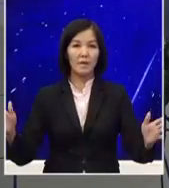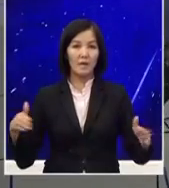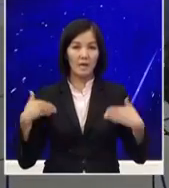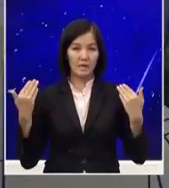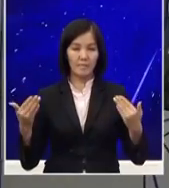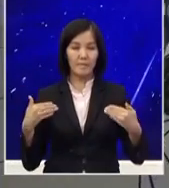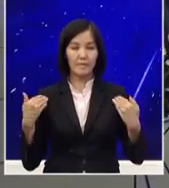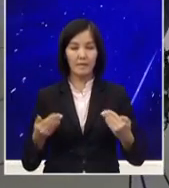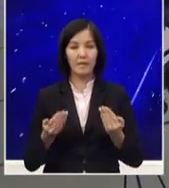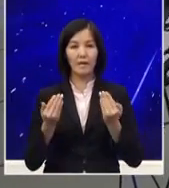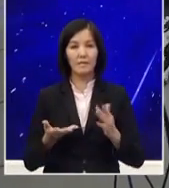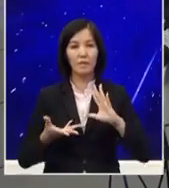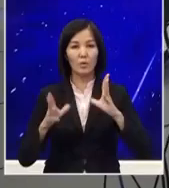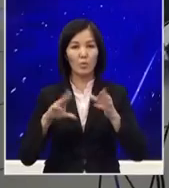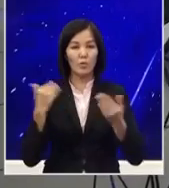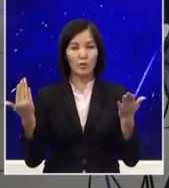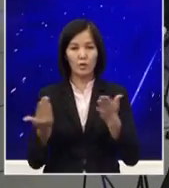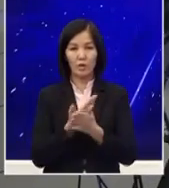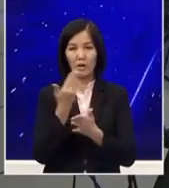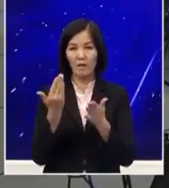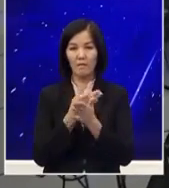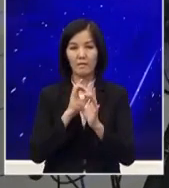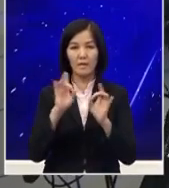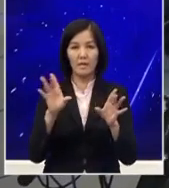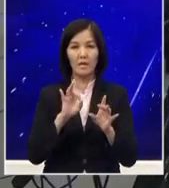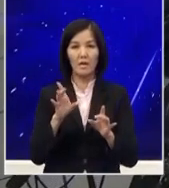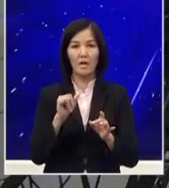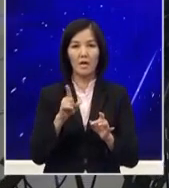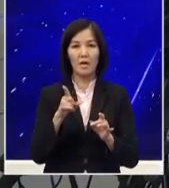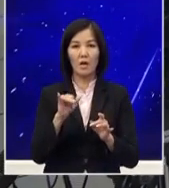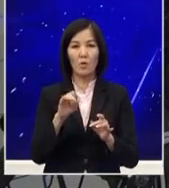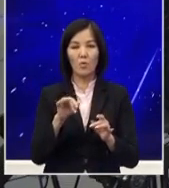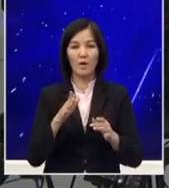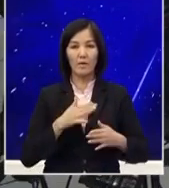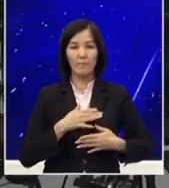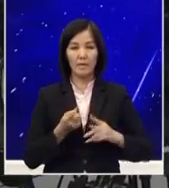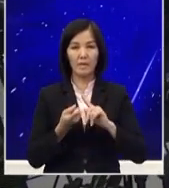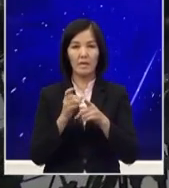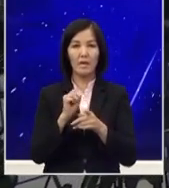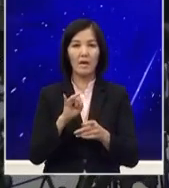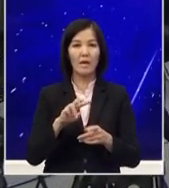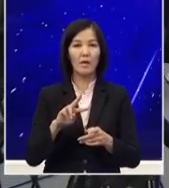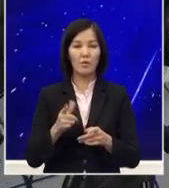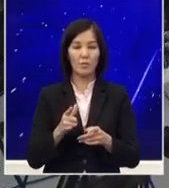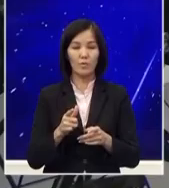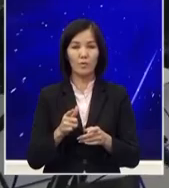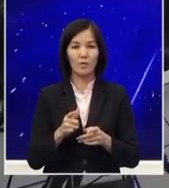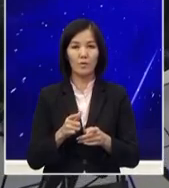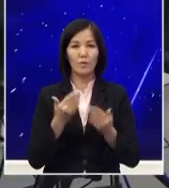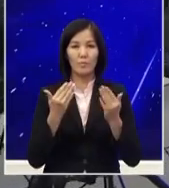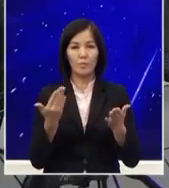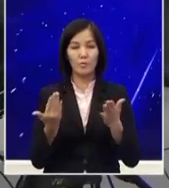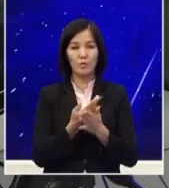армысыздар, аймақтың басты арнасының тікелей эфирінде жаңалықтар. Студияда ақпараттар легімен Гауһар Мұса, сурдо дормада Айгүл